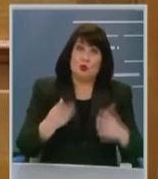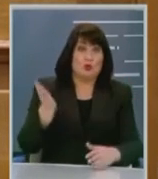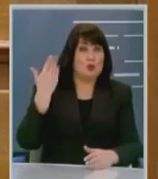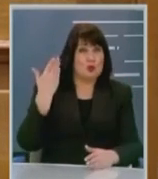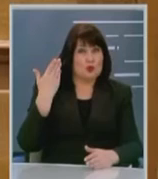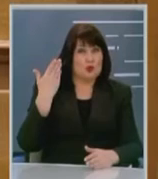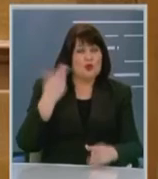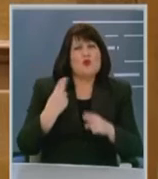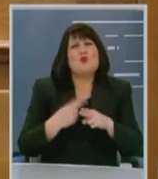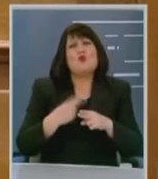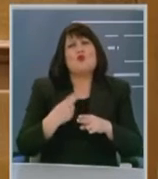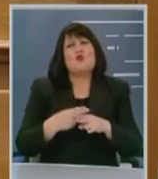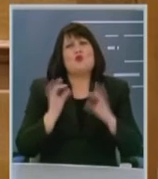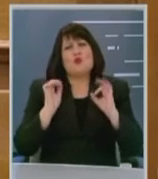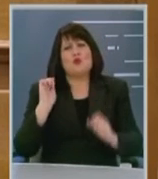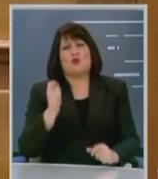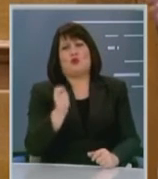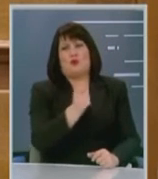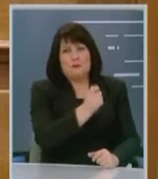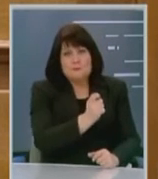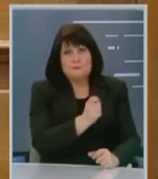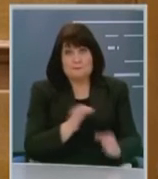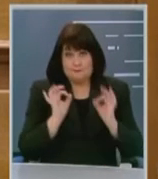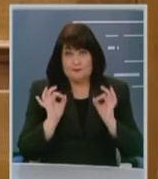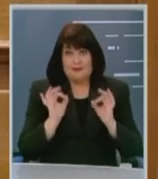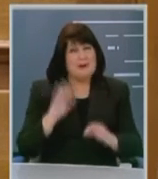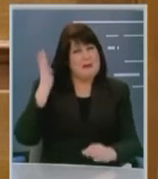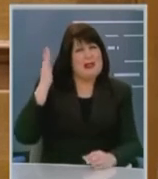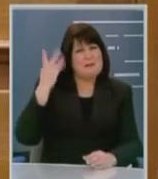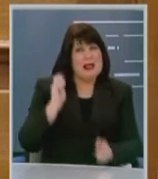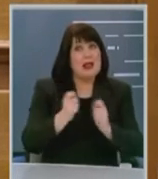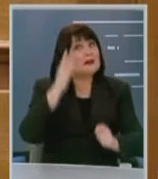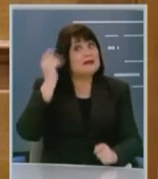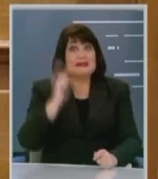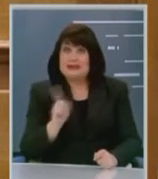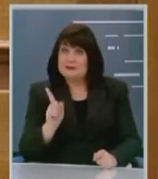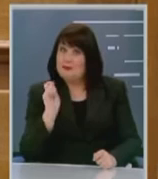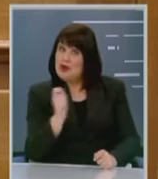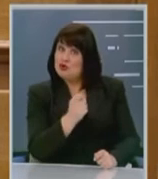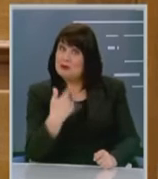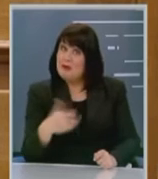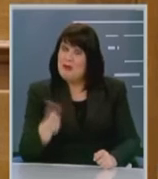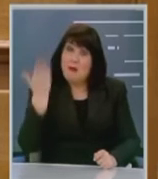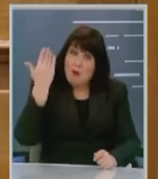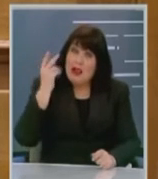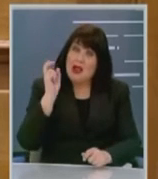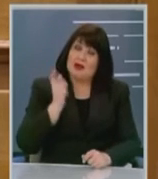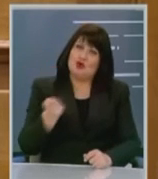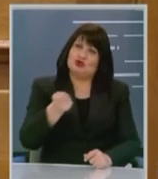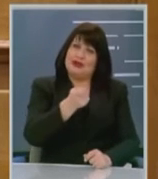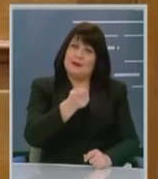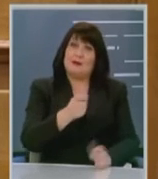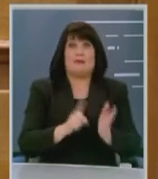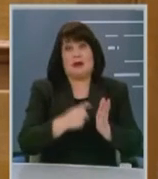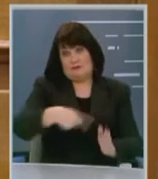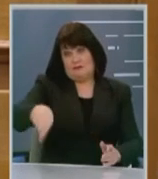των πληρωμών, και βεβαίως υπήρχαν πληρωμές που έρχονται από παλιά, μην το ξεχνάτε αυτό το πράγμα. Αλλά πρέπει να γίνει